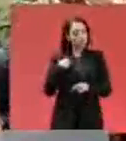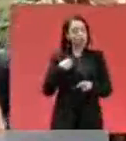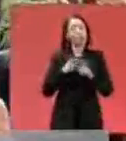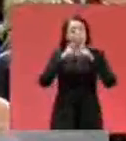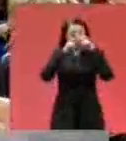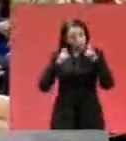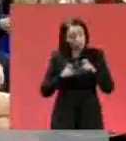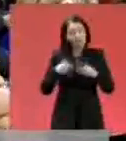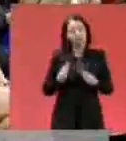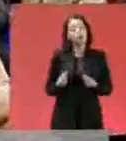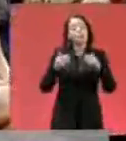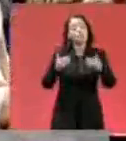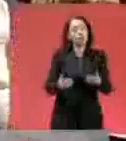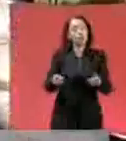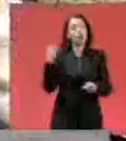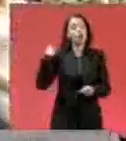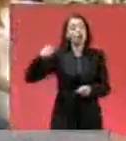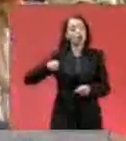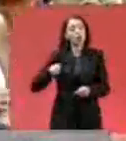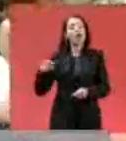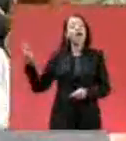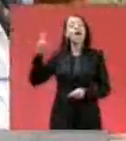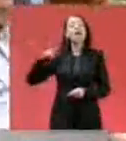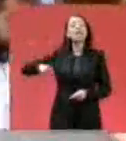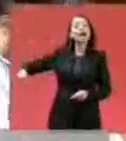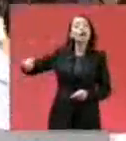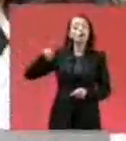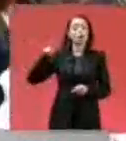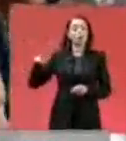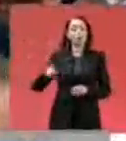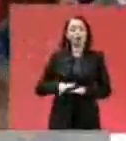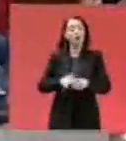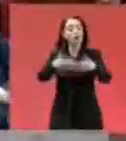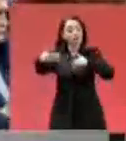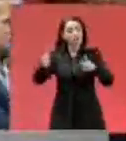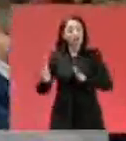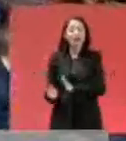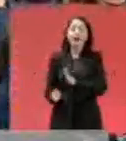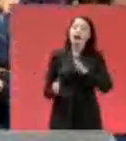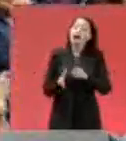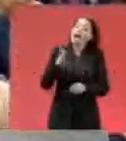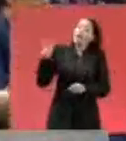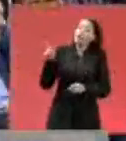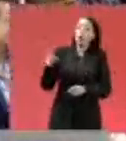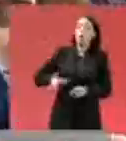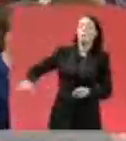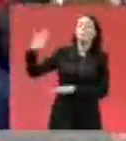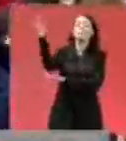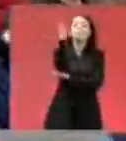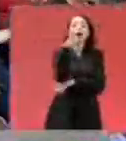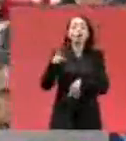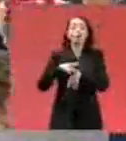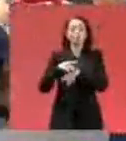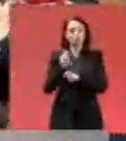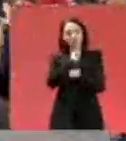δεσμευόμαστε για την παραχώρηση στο Δήμο Ριγανόκαμπου της έκτασης για το Ανατολικό Πάρκο της Πάτρας, που θα